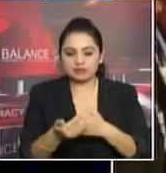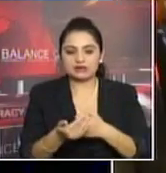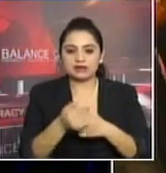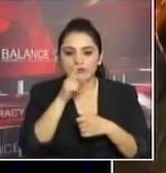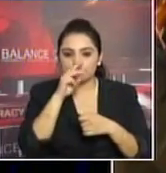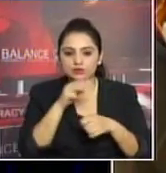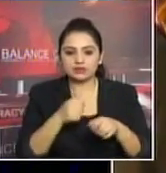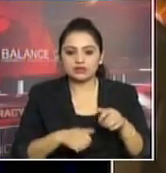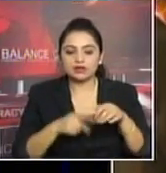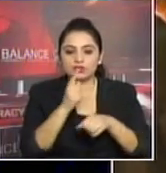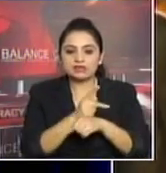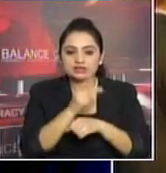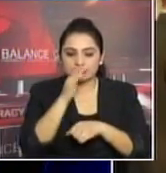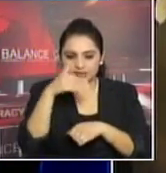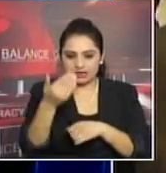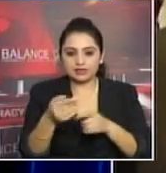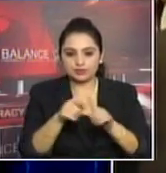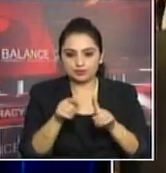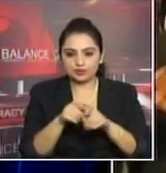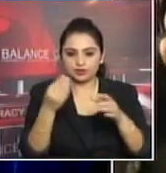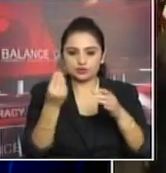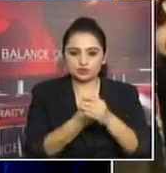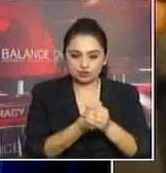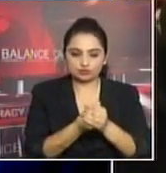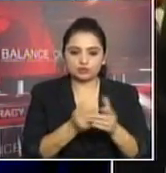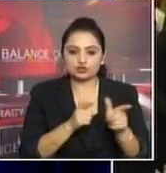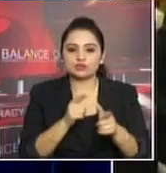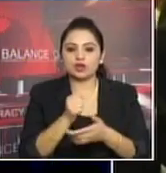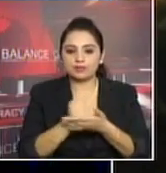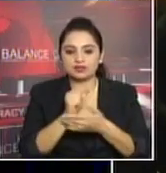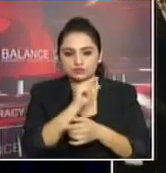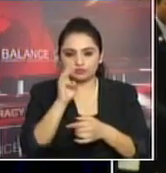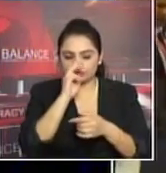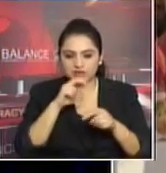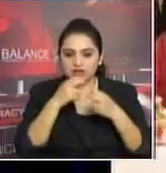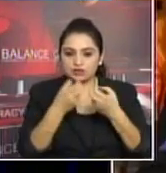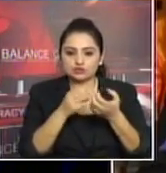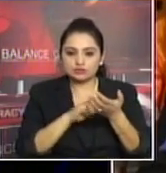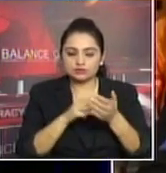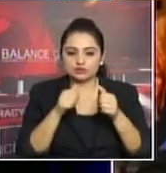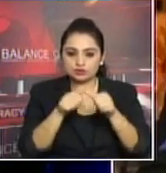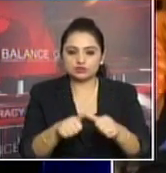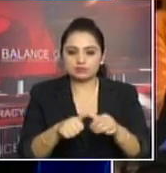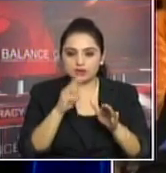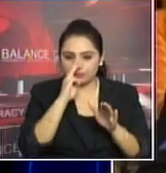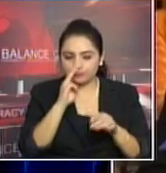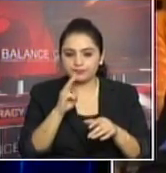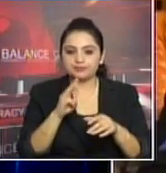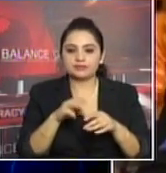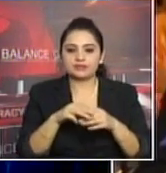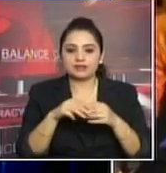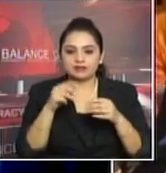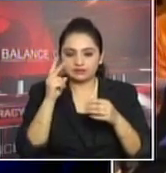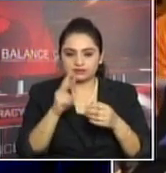गर्नुभएका प्रधानमन्त्री केपी शर्मा ओलीलाई पनि संयुक्त सैन्य अभ्यासको विषयमा सांसदहरूले जवाफमा प्रधानमन्त्री ओलीले बिमस्टेक